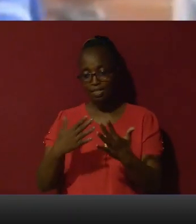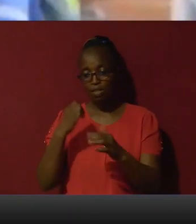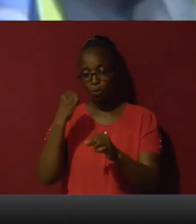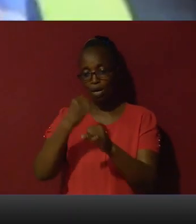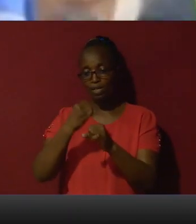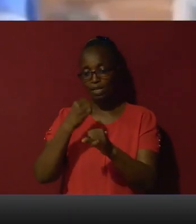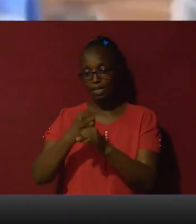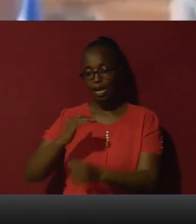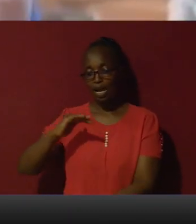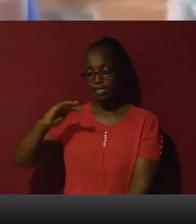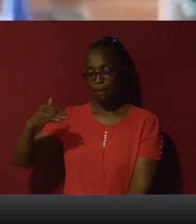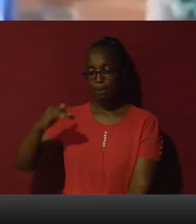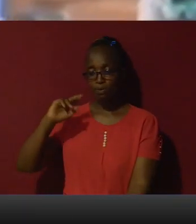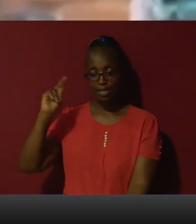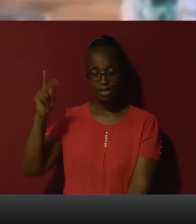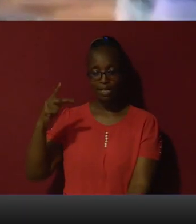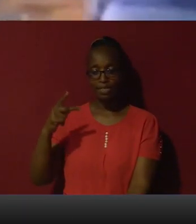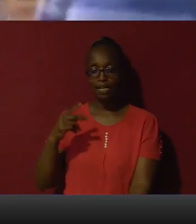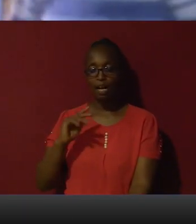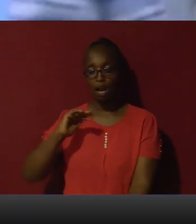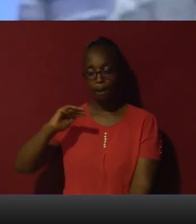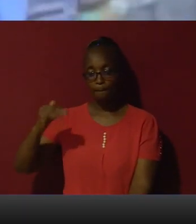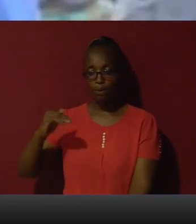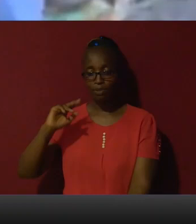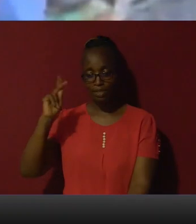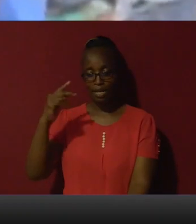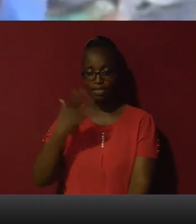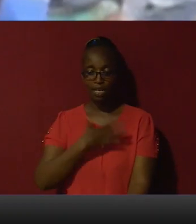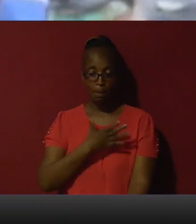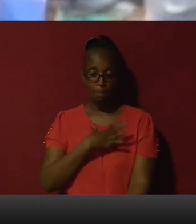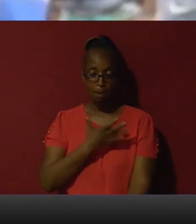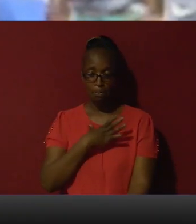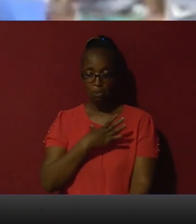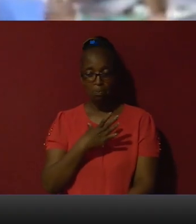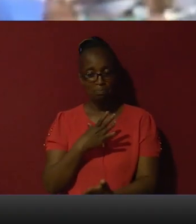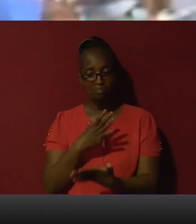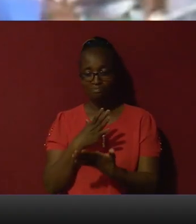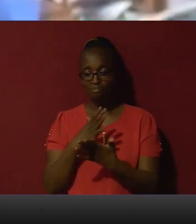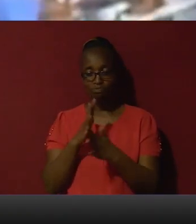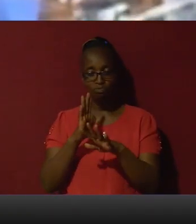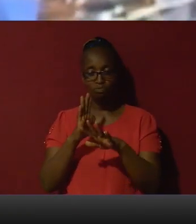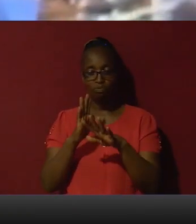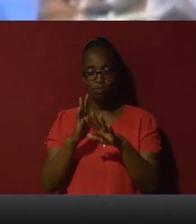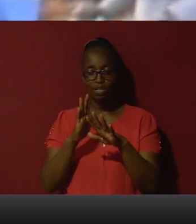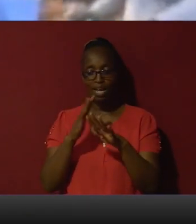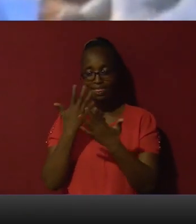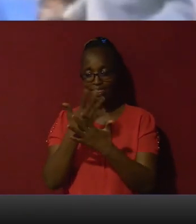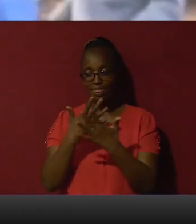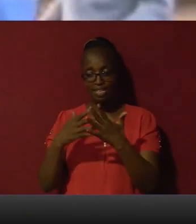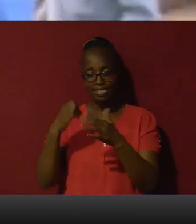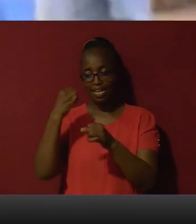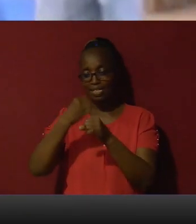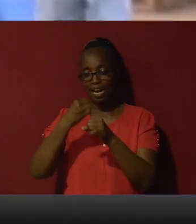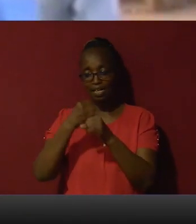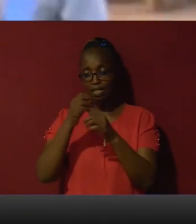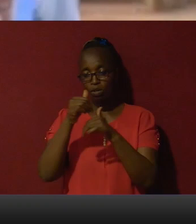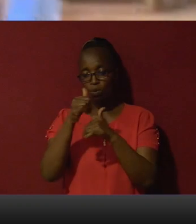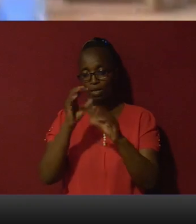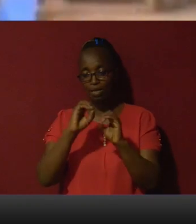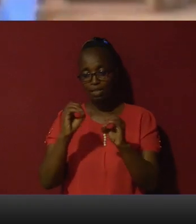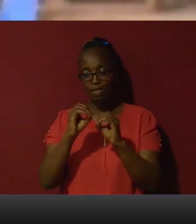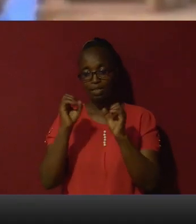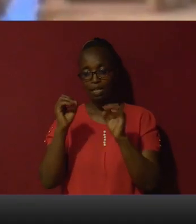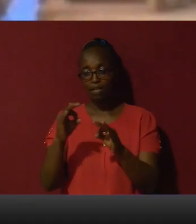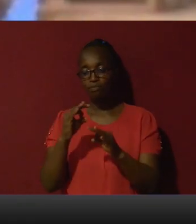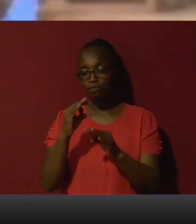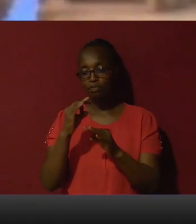Mount Kenya. Watu wa mlima wamefanyiwa mbaya sababu mimi naona ingekuwa Gasagwa lazima aende.